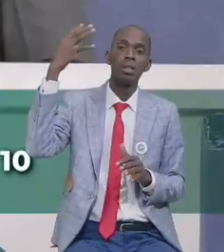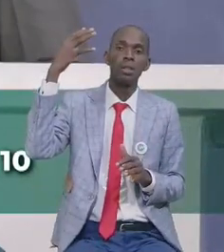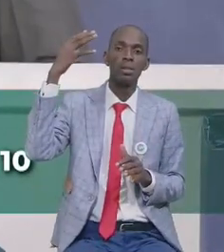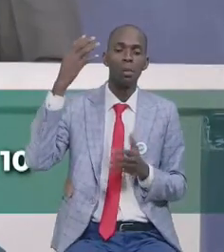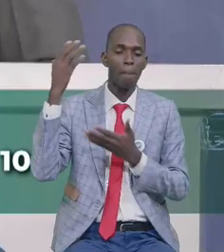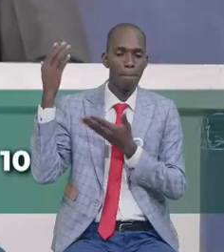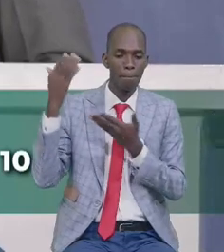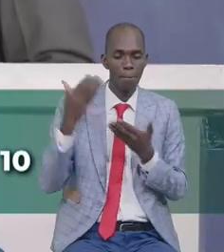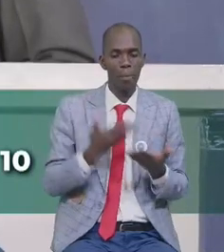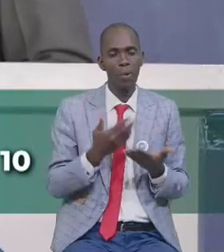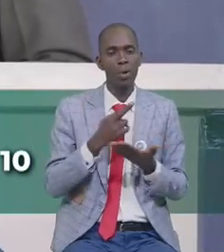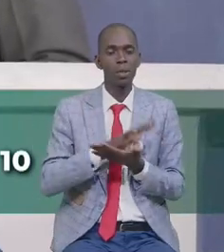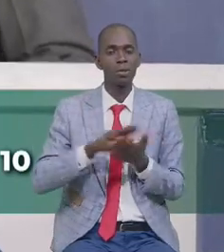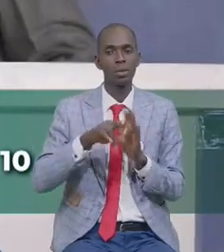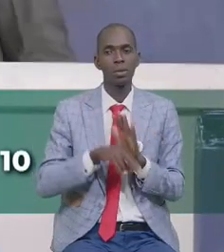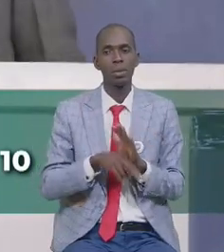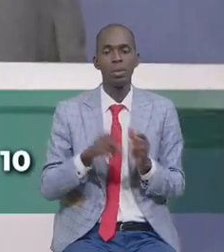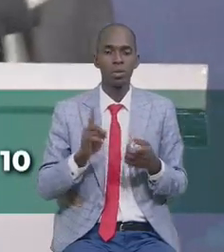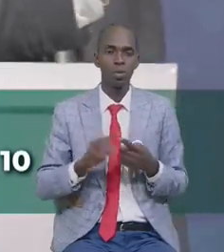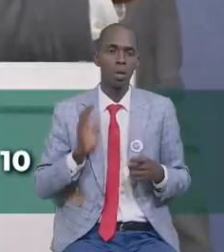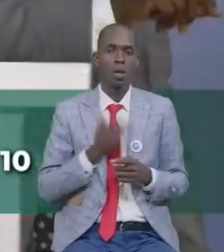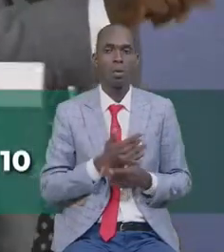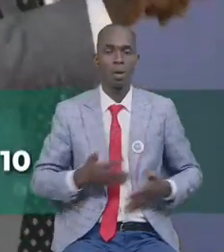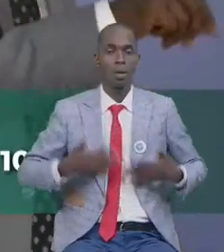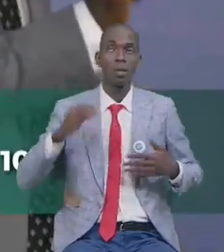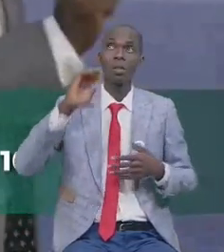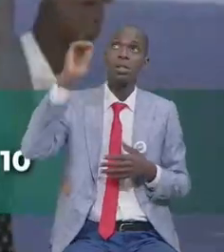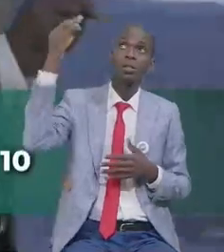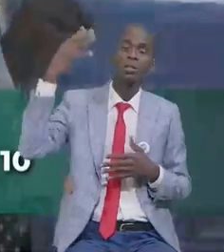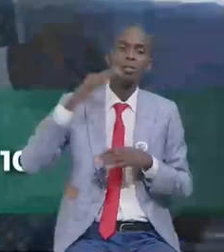la justice dans nos vies. La grâce